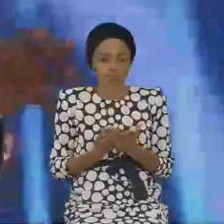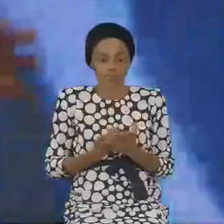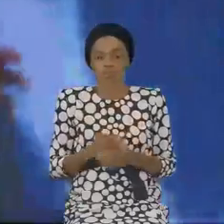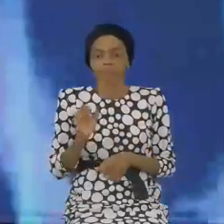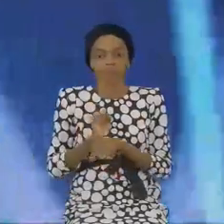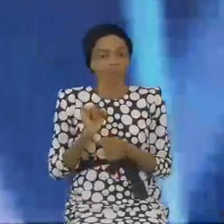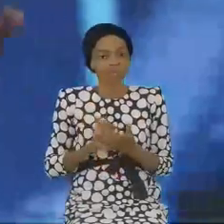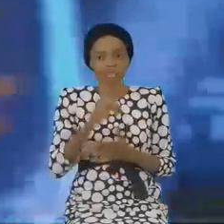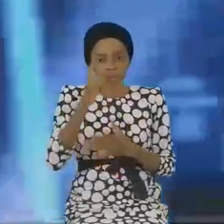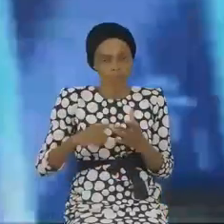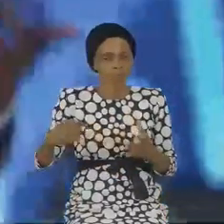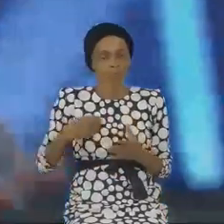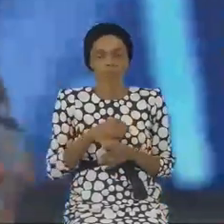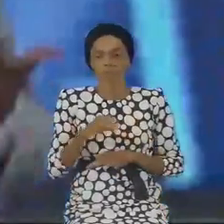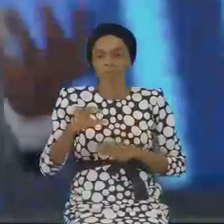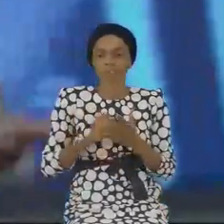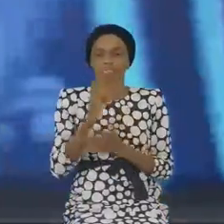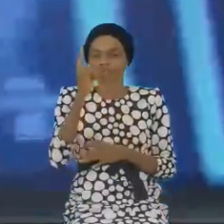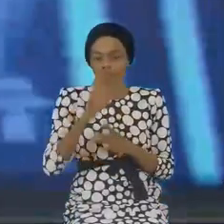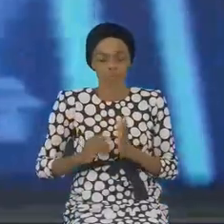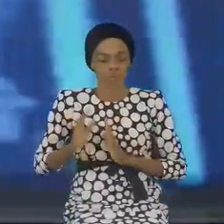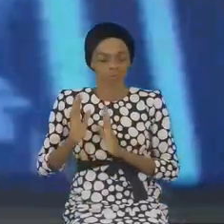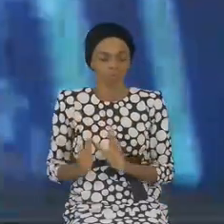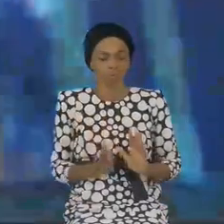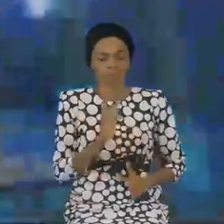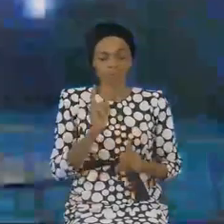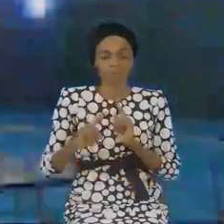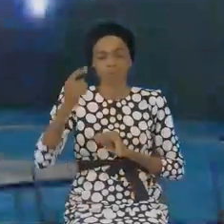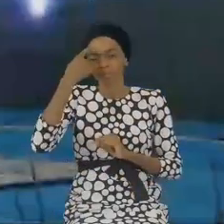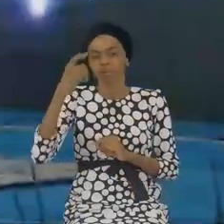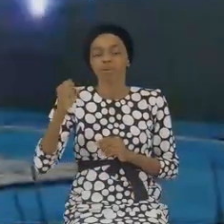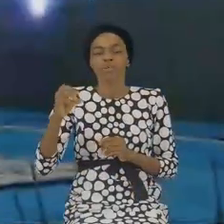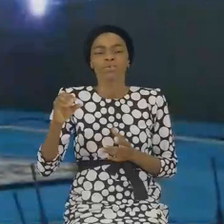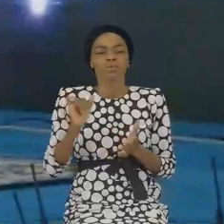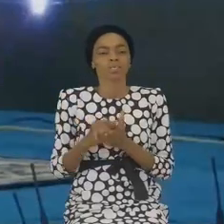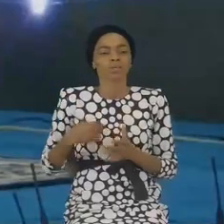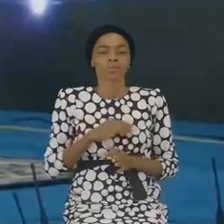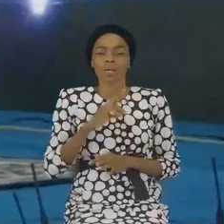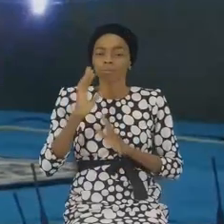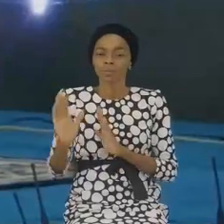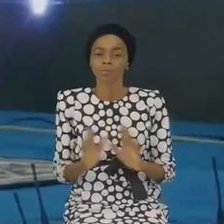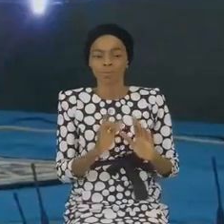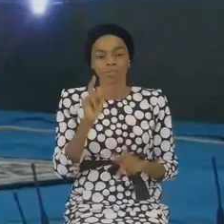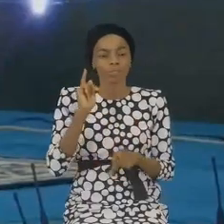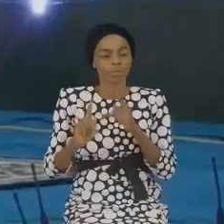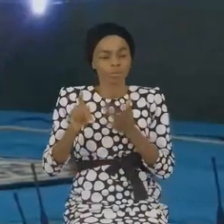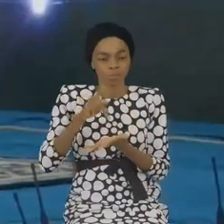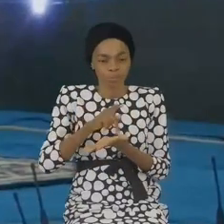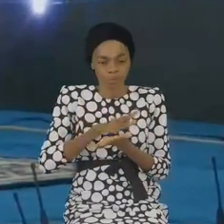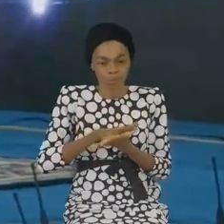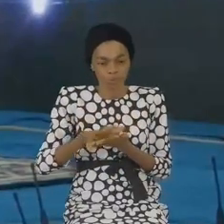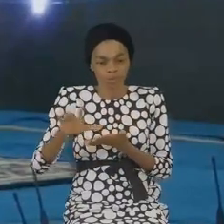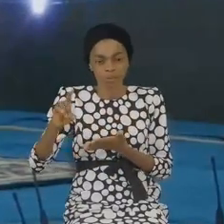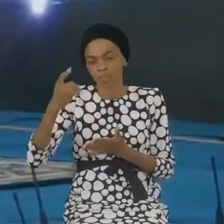faisons, c'est comme ça nous préparons le peuple de Dieu, afin nous préparons le peuple purifié pour